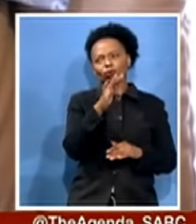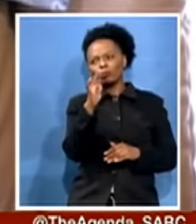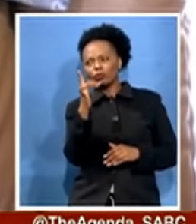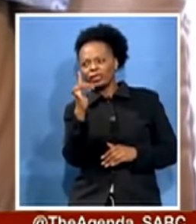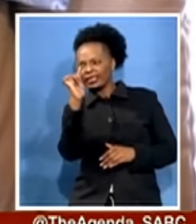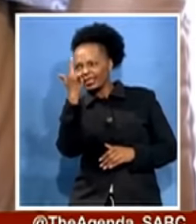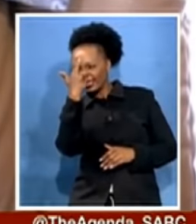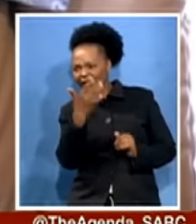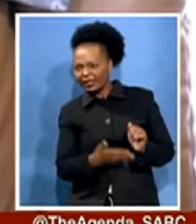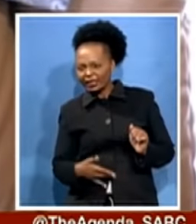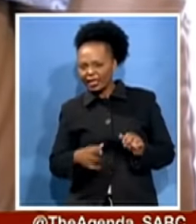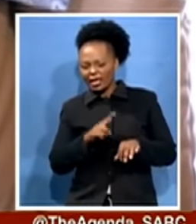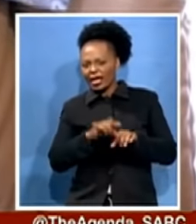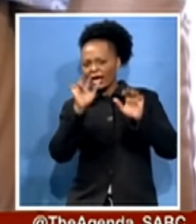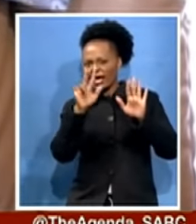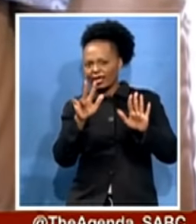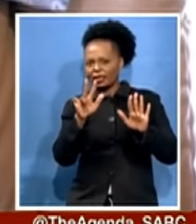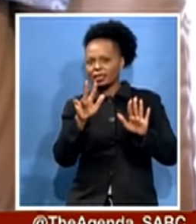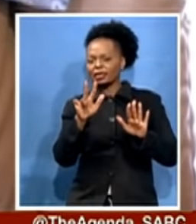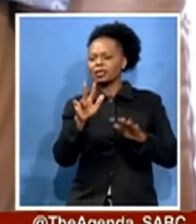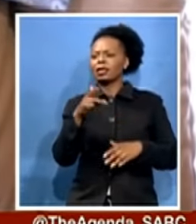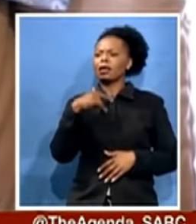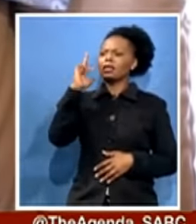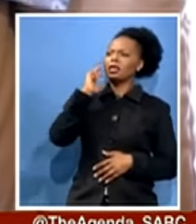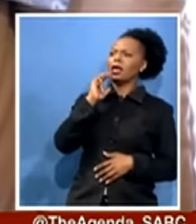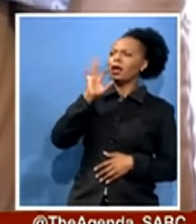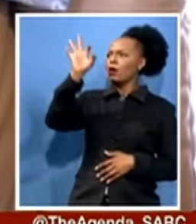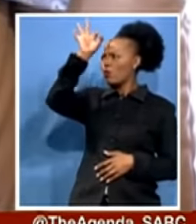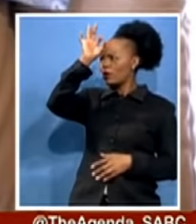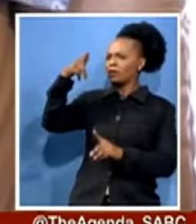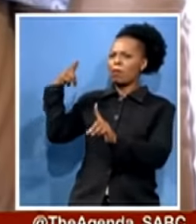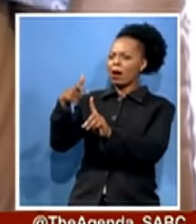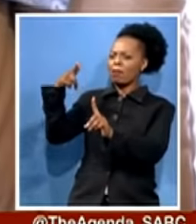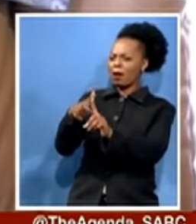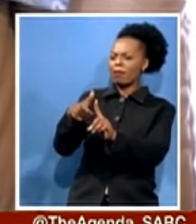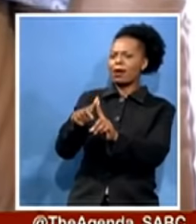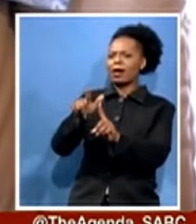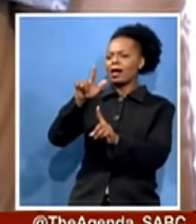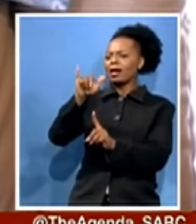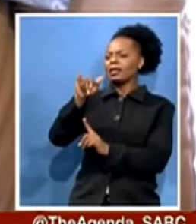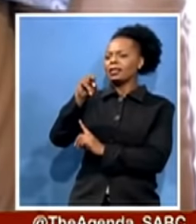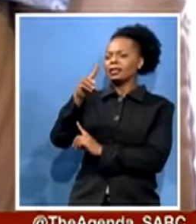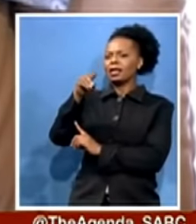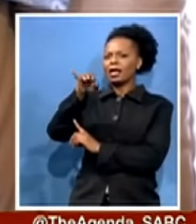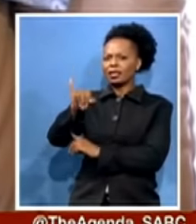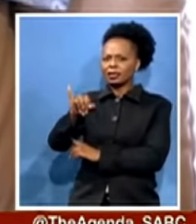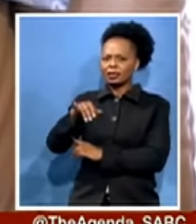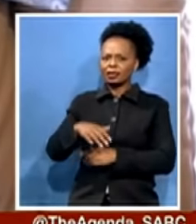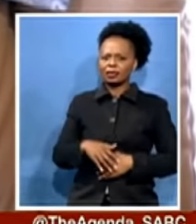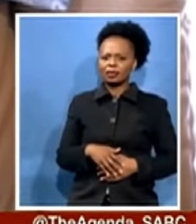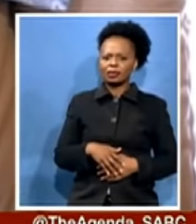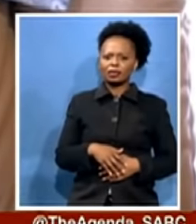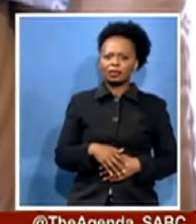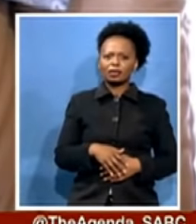usedutshulwe ngamaphoyisa. Nokho-ke ngendlela lento ebiseyintshangayo, bakhala-ke bobabili